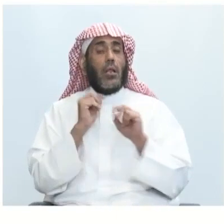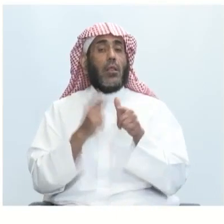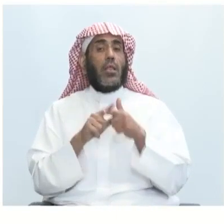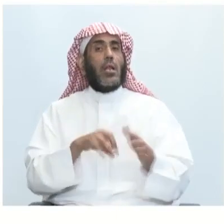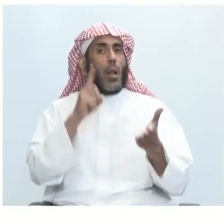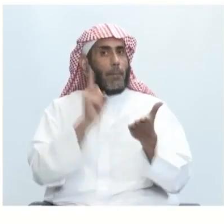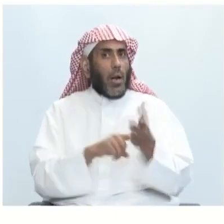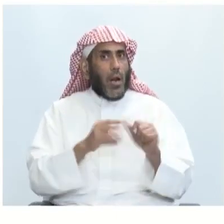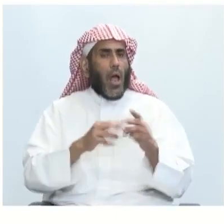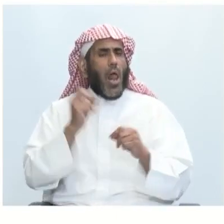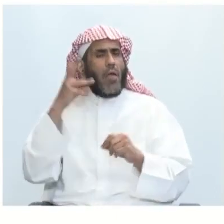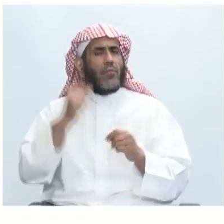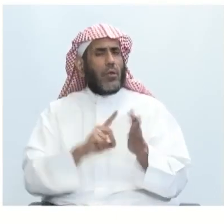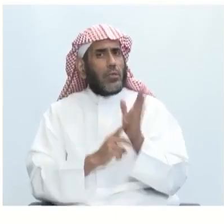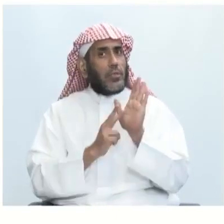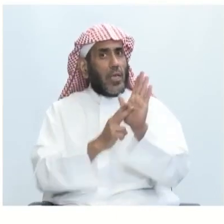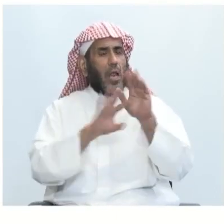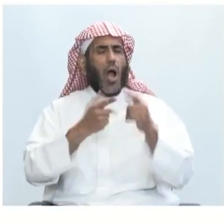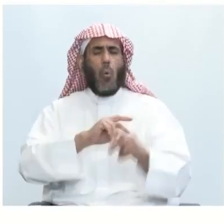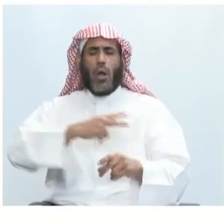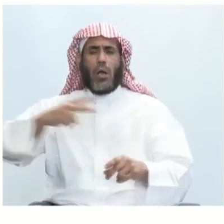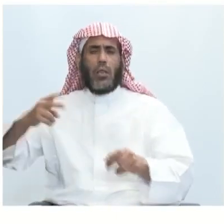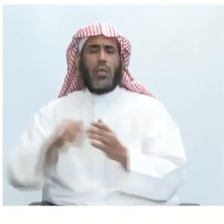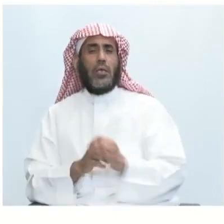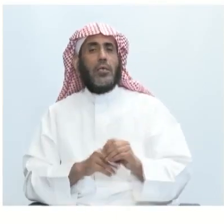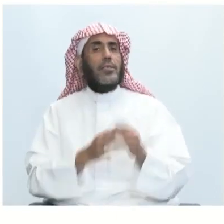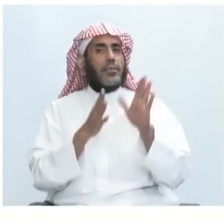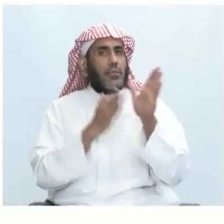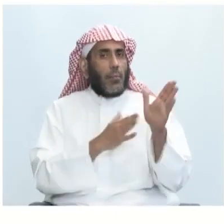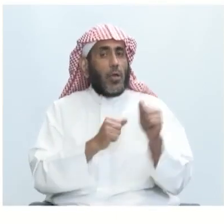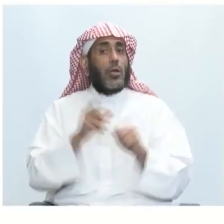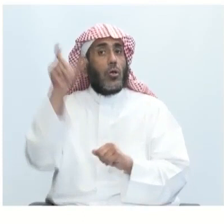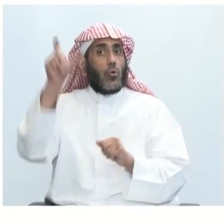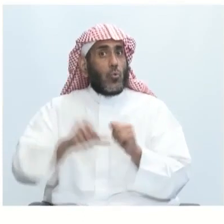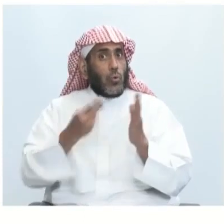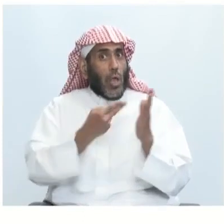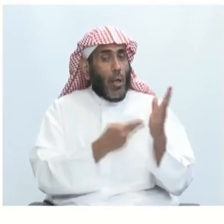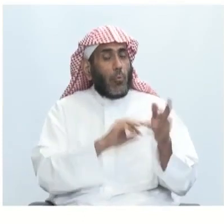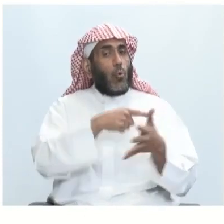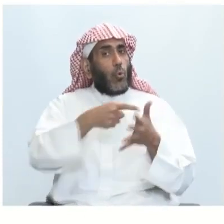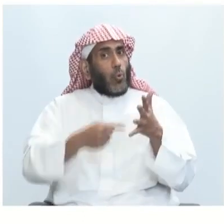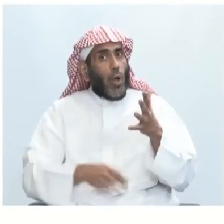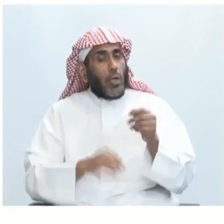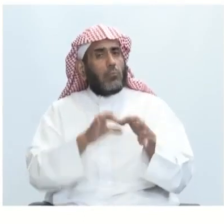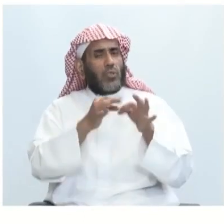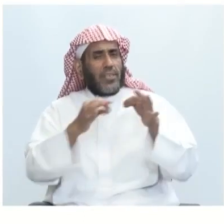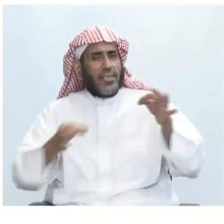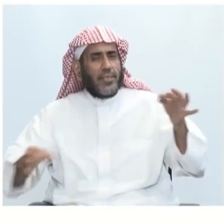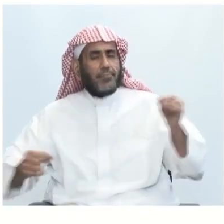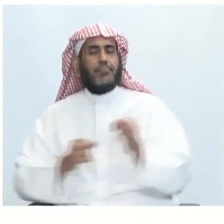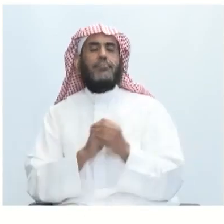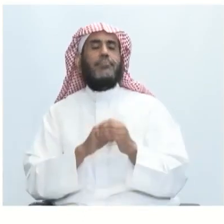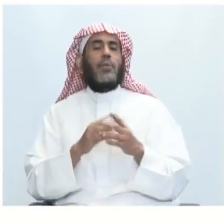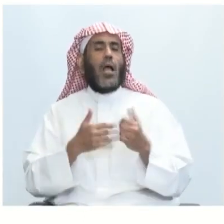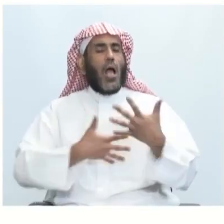للبرهنة او قضيه يتبع الكتاب خطوات متسلسله خطوات